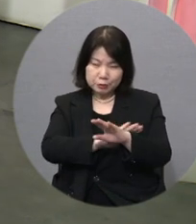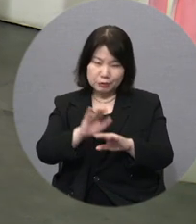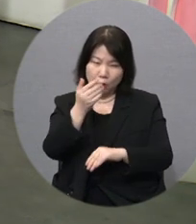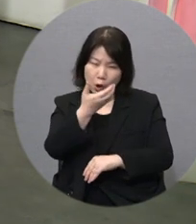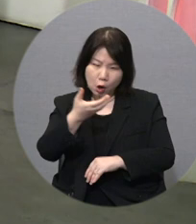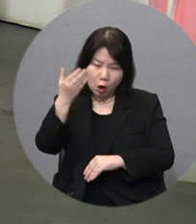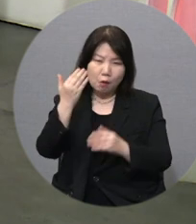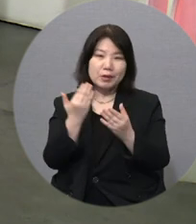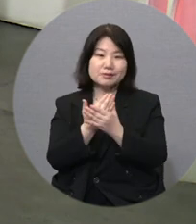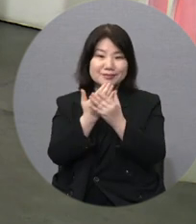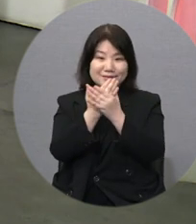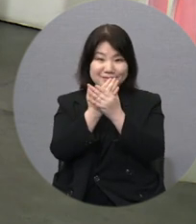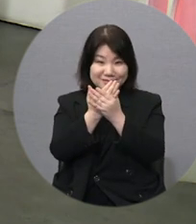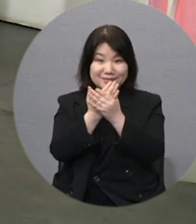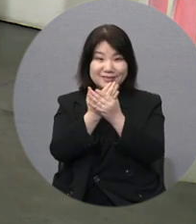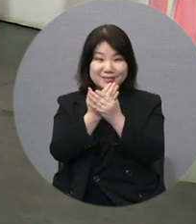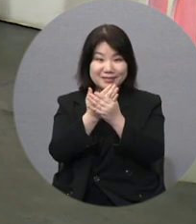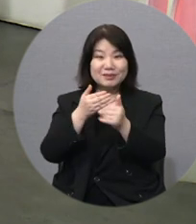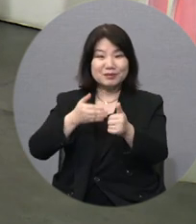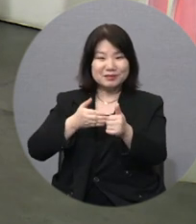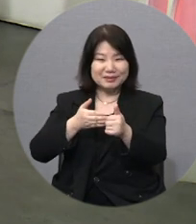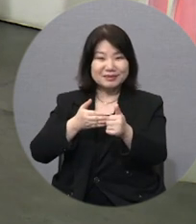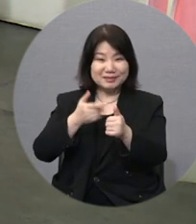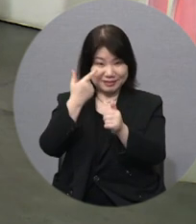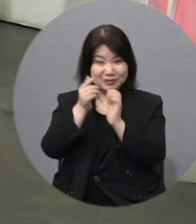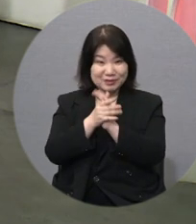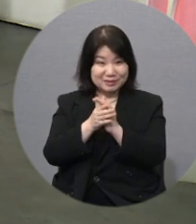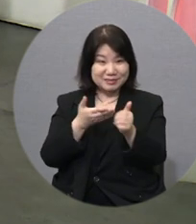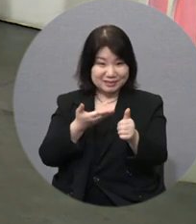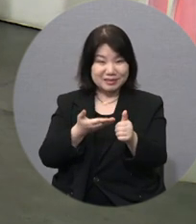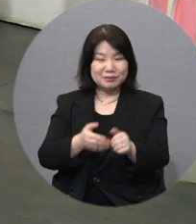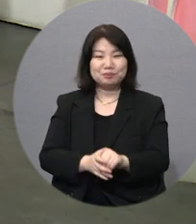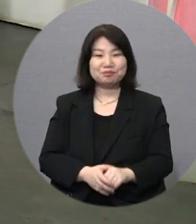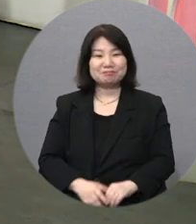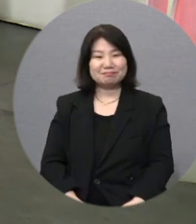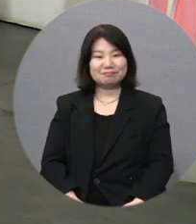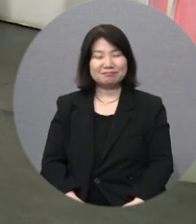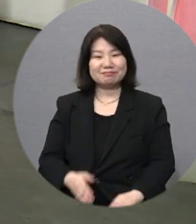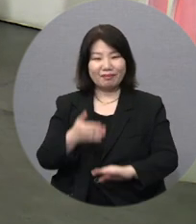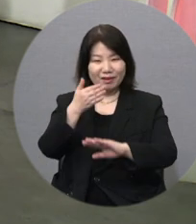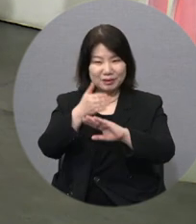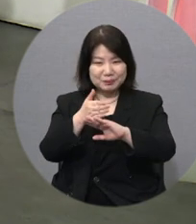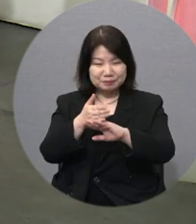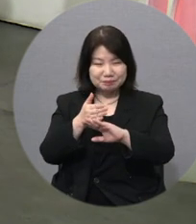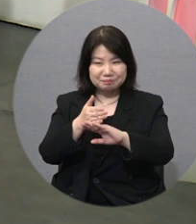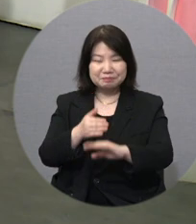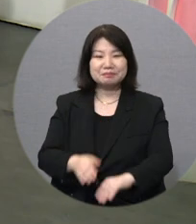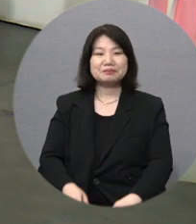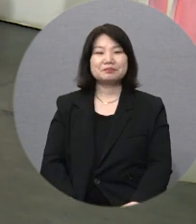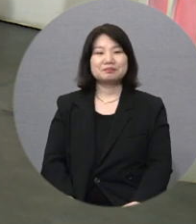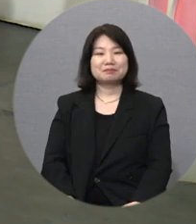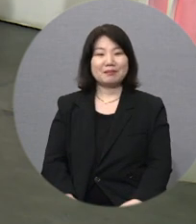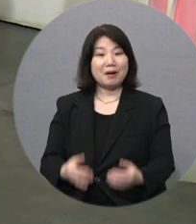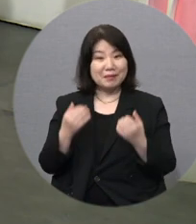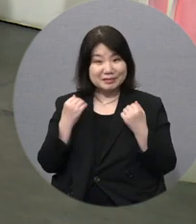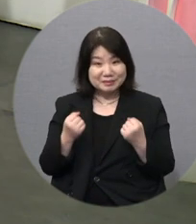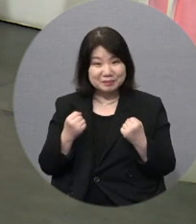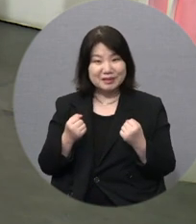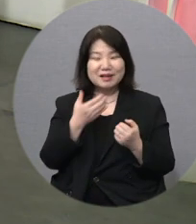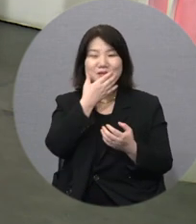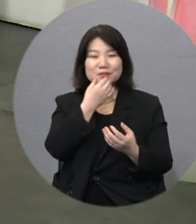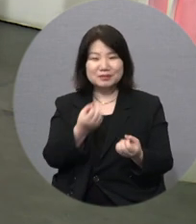마음속으로 빌고 기도할게요네 고맙습니다네네 감사합니다 고맙습니다 다시